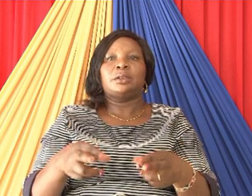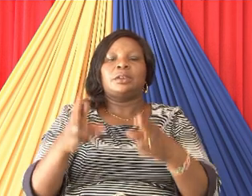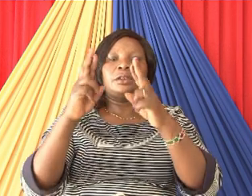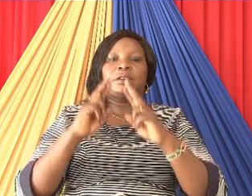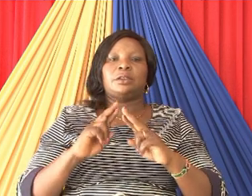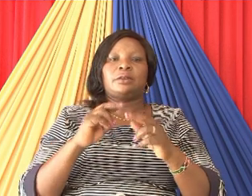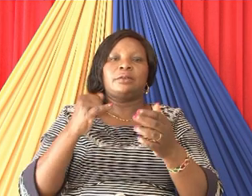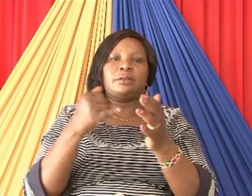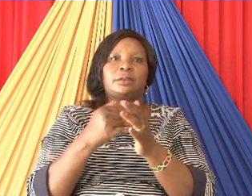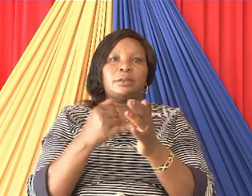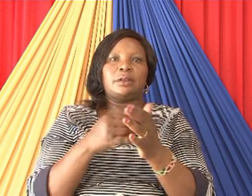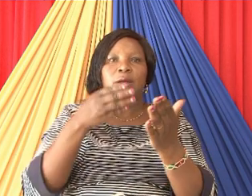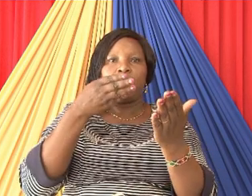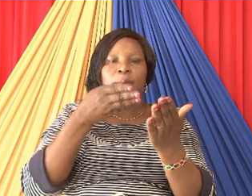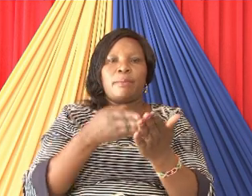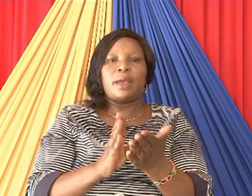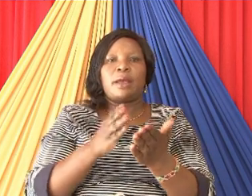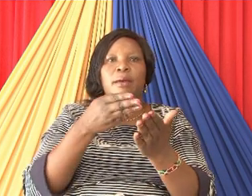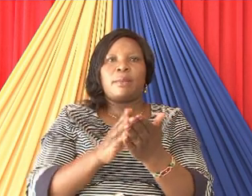yetu, katika